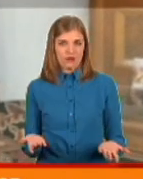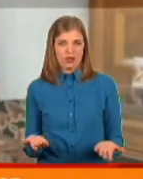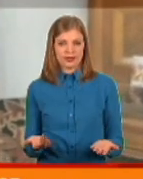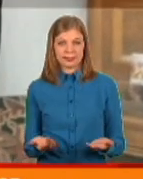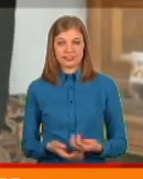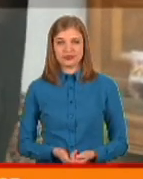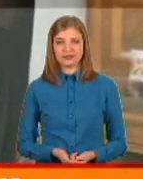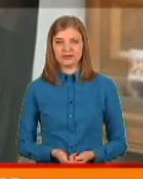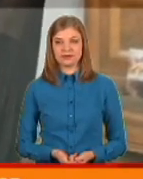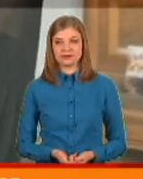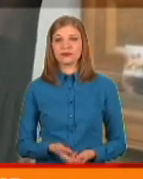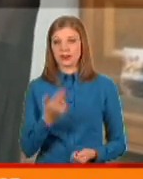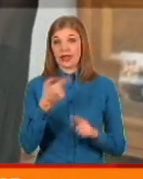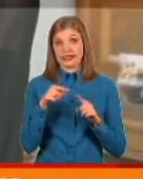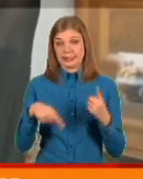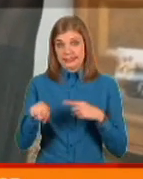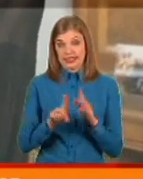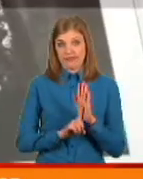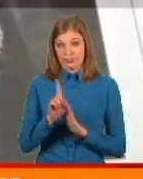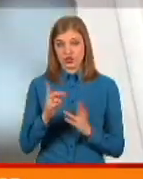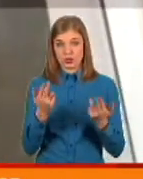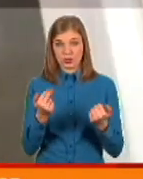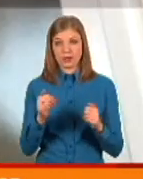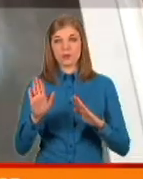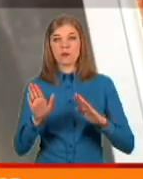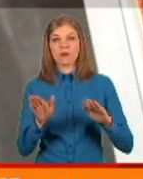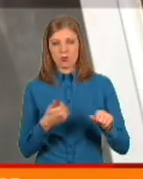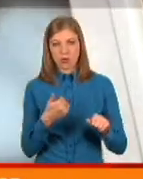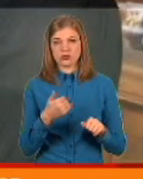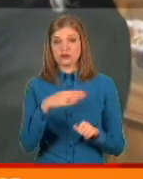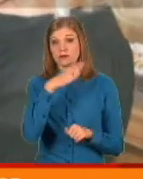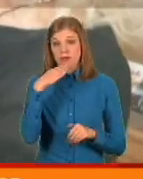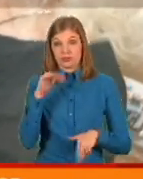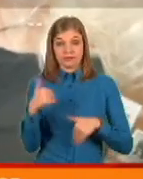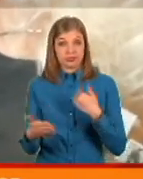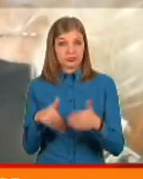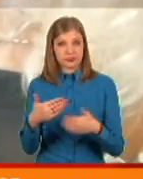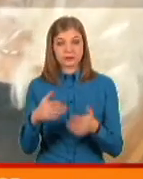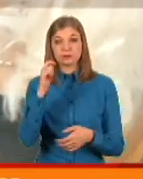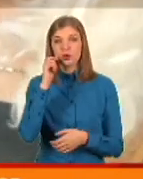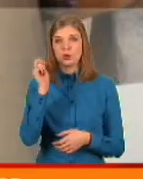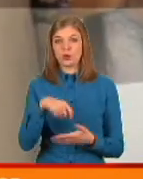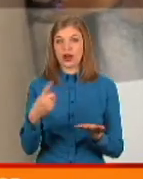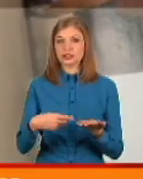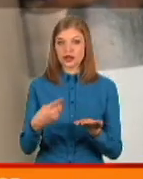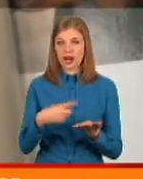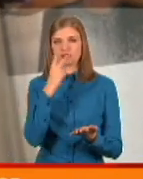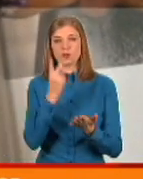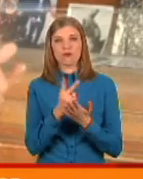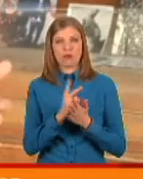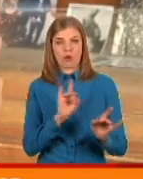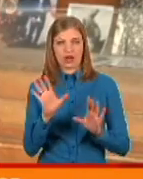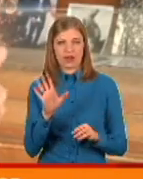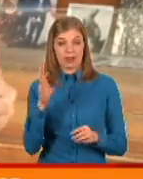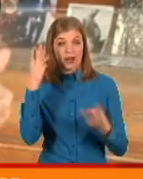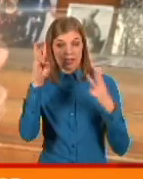мені з цього почалось, да. Потім на жінку впала купа пропозицій. Український глянець, показ у Європі.